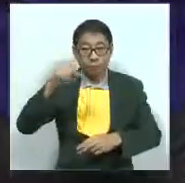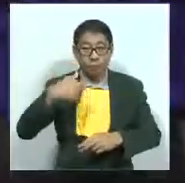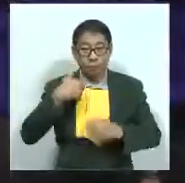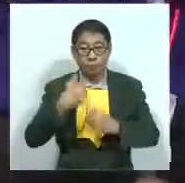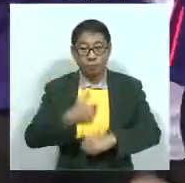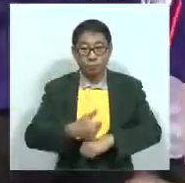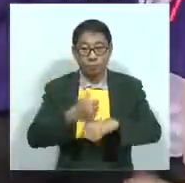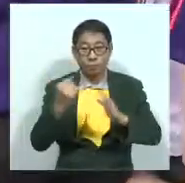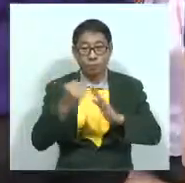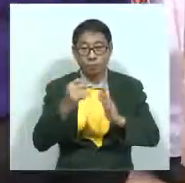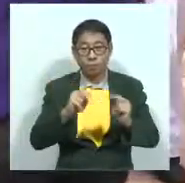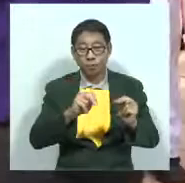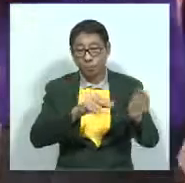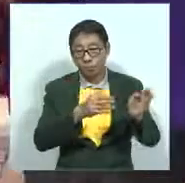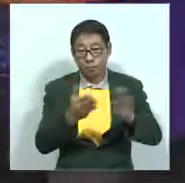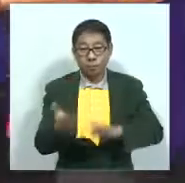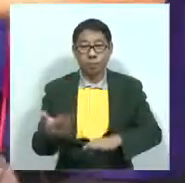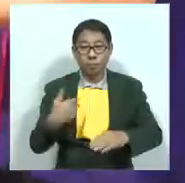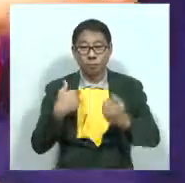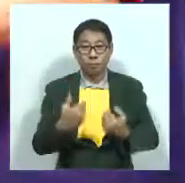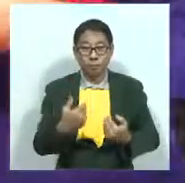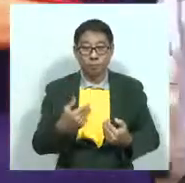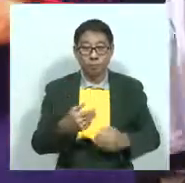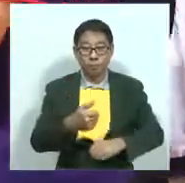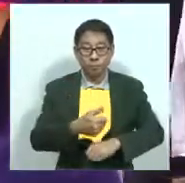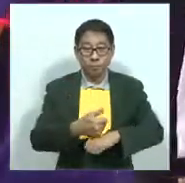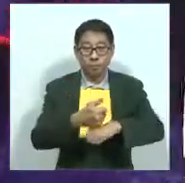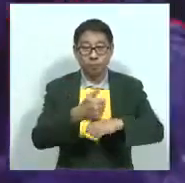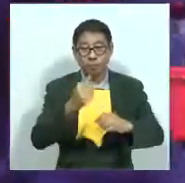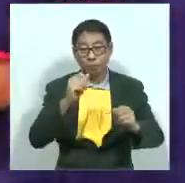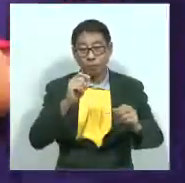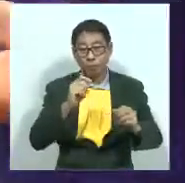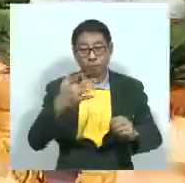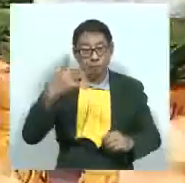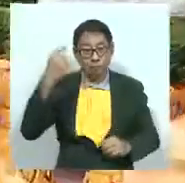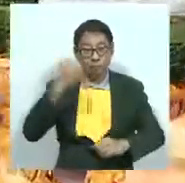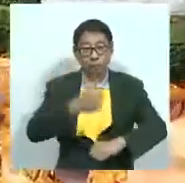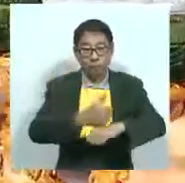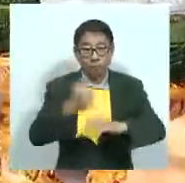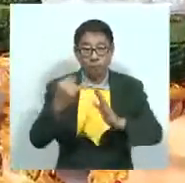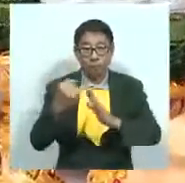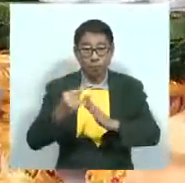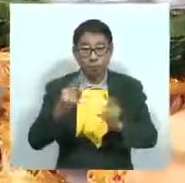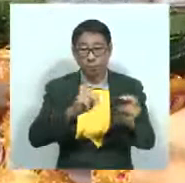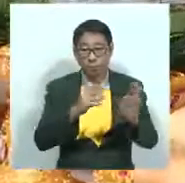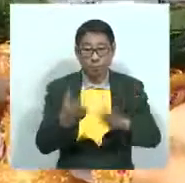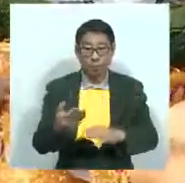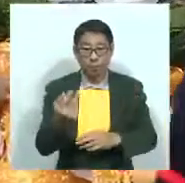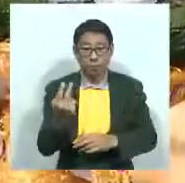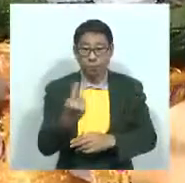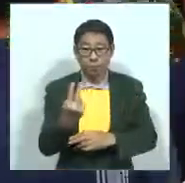ร้อมด้วยนายสมชายวิทย์ดำรงนายอดิศักดิ์เทพอาจซึ่งเป็นอดีตผู้ว่าราชการจังหวัดนครพนมทั้ง